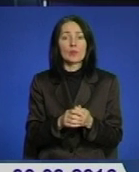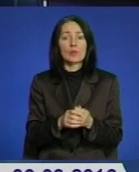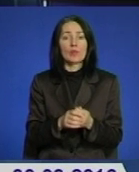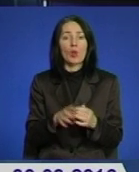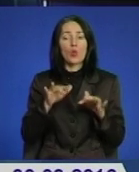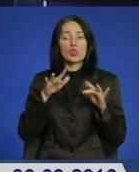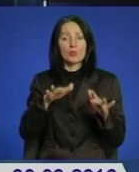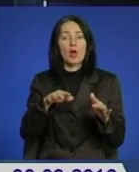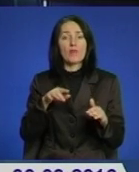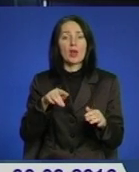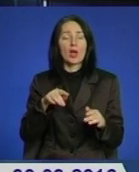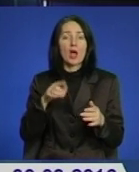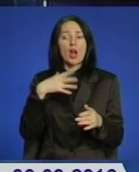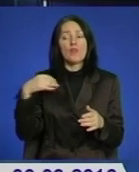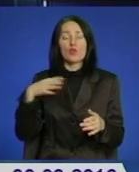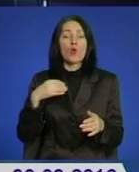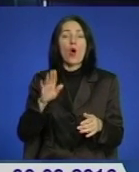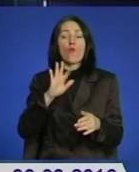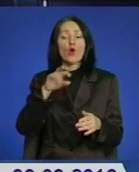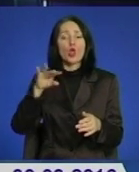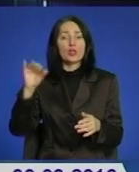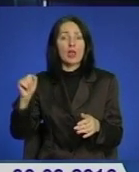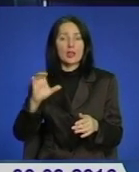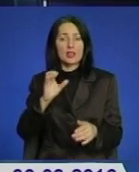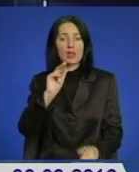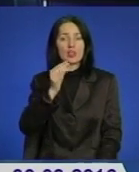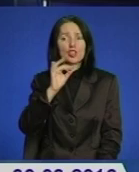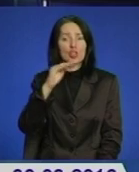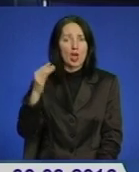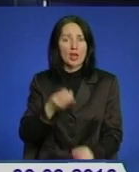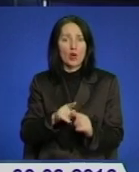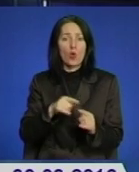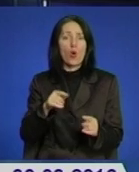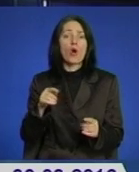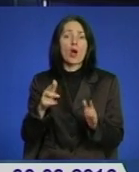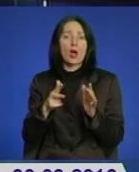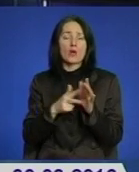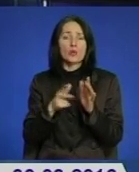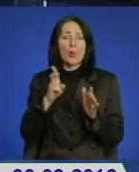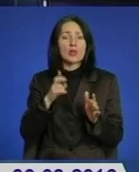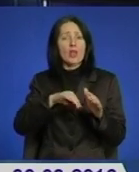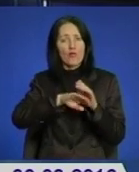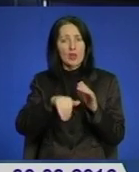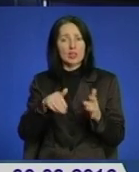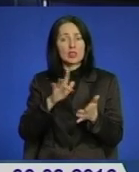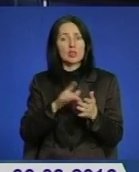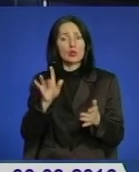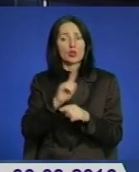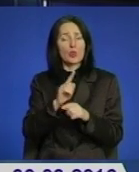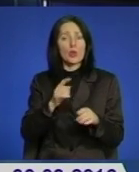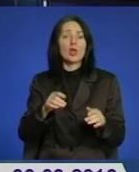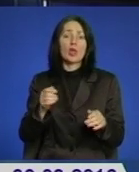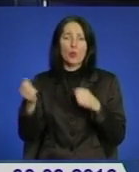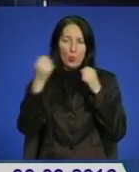У справі львівського волонтера Сергія Чижа, якого 6 березня викрали з центру Тернополя, побили і відібрали автомобіль, з'явилися нові обставини.